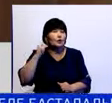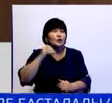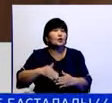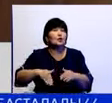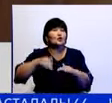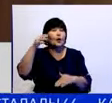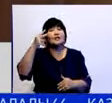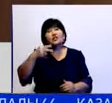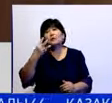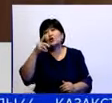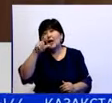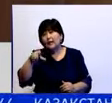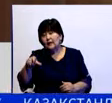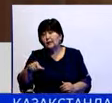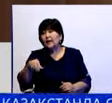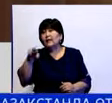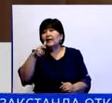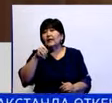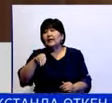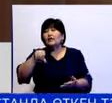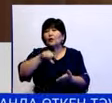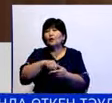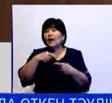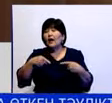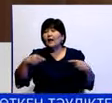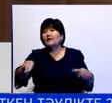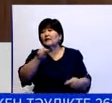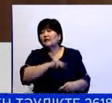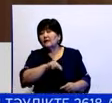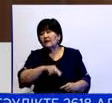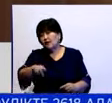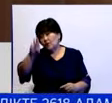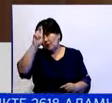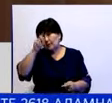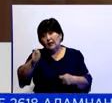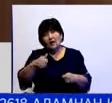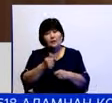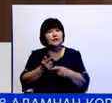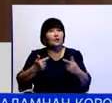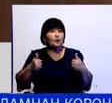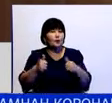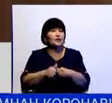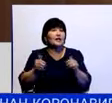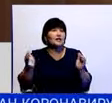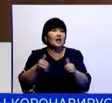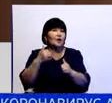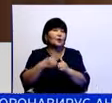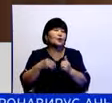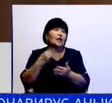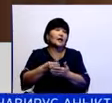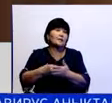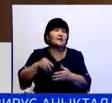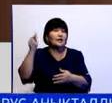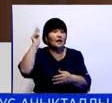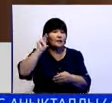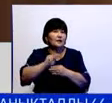жоғары 23 адам. Делегаттардың құрамына әртүрлі сала өкілдерінен мемлекеттік басқару органдарының шағын және орта бизнес, білім